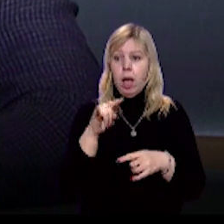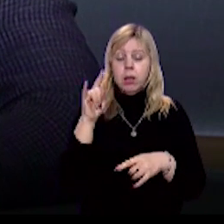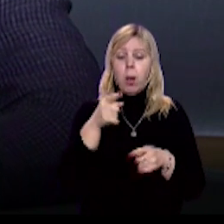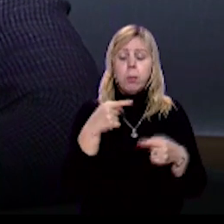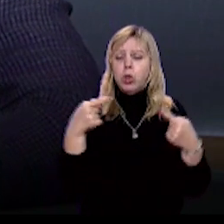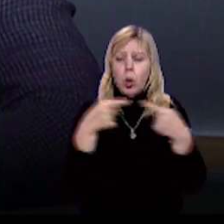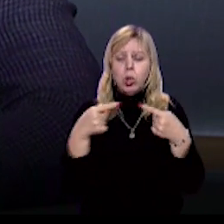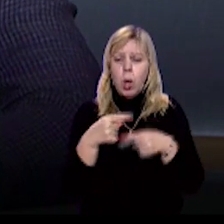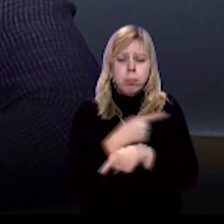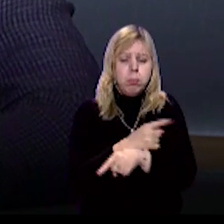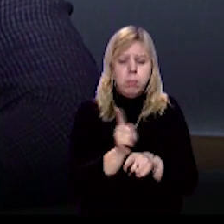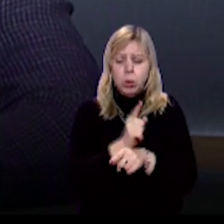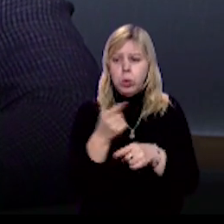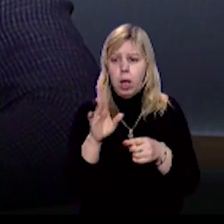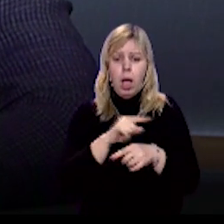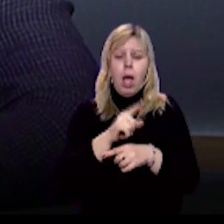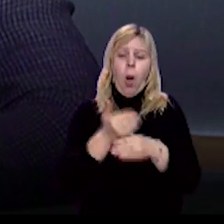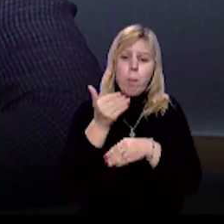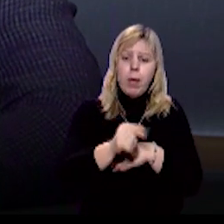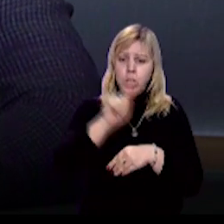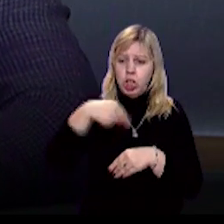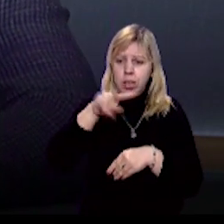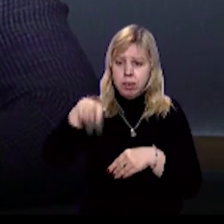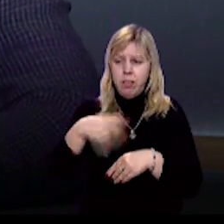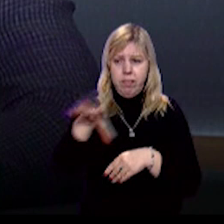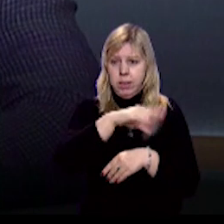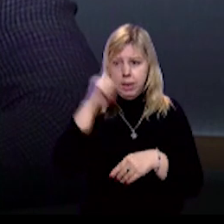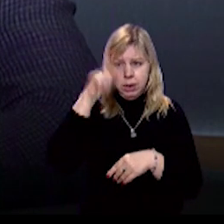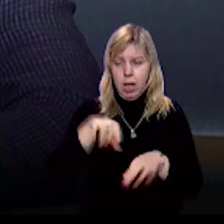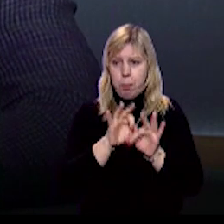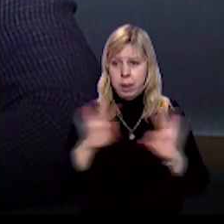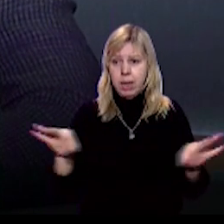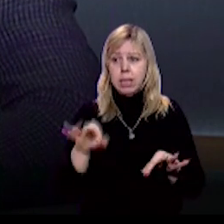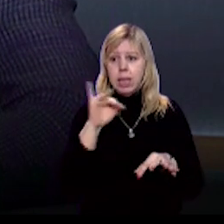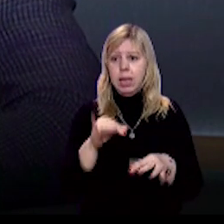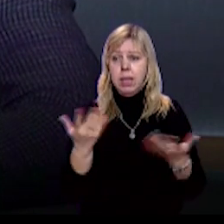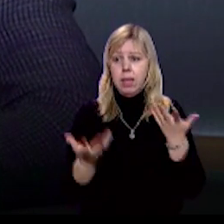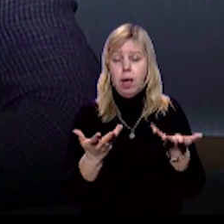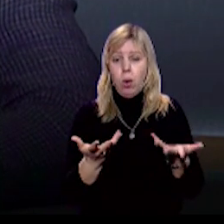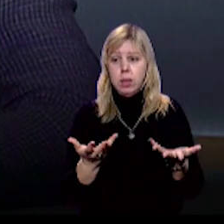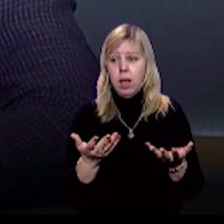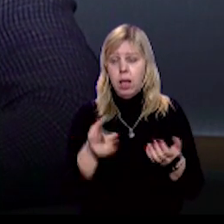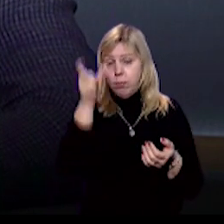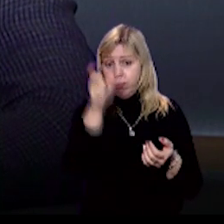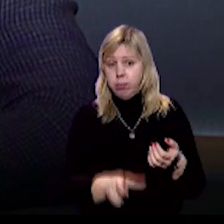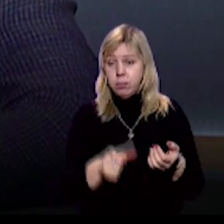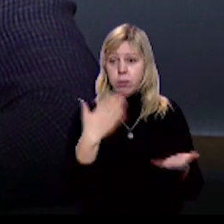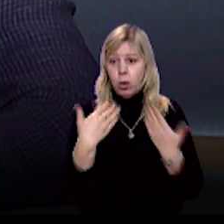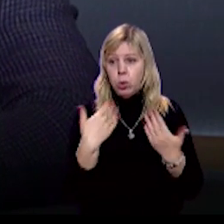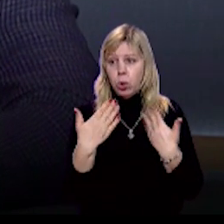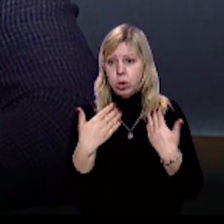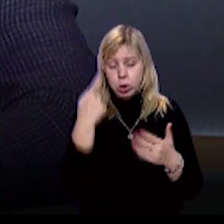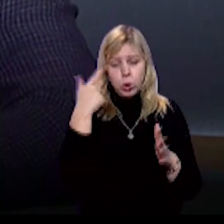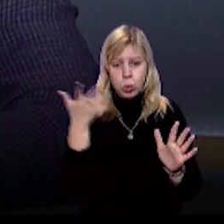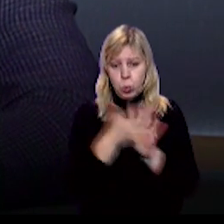в хвилинку, і спізнюються на годину, на дві, і всі це знають прекрасно, і якось клієнти відносяться